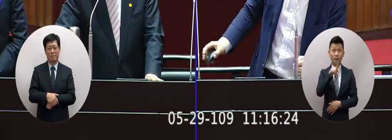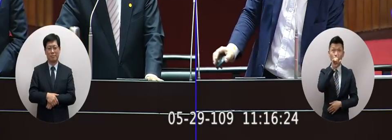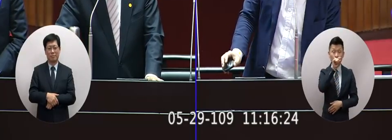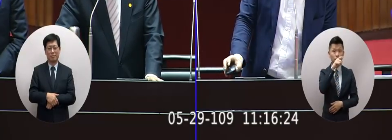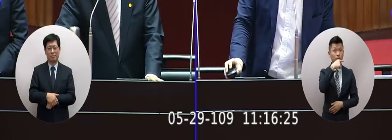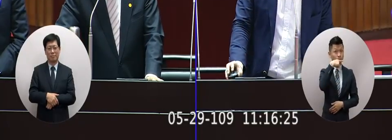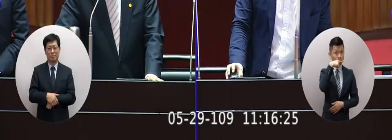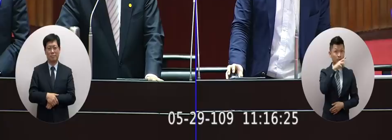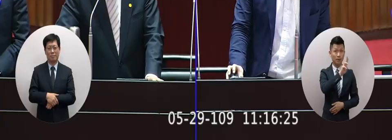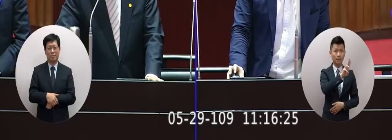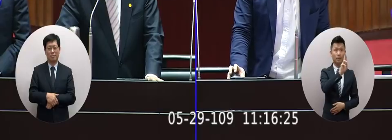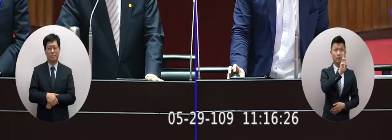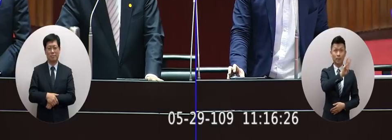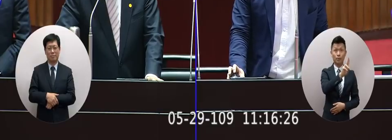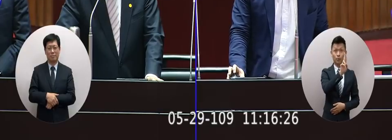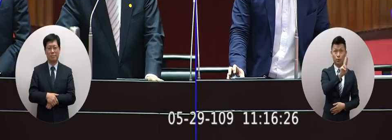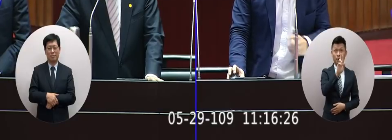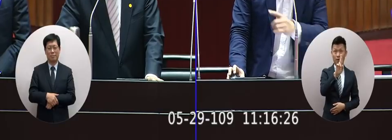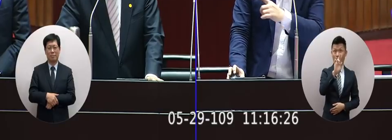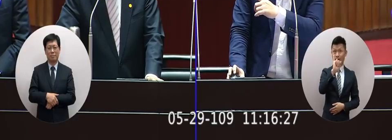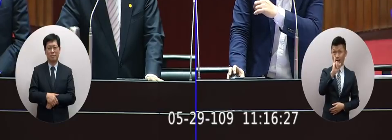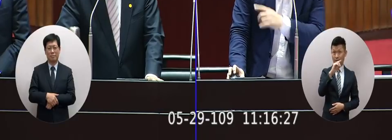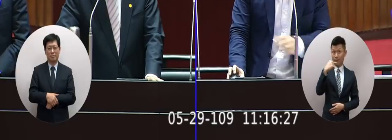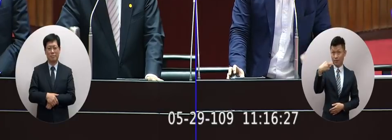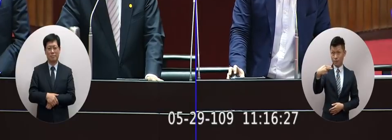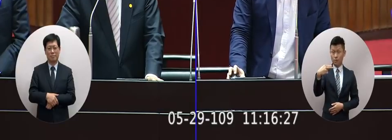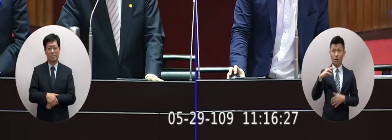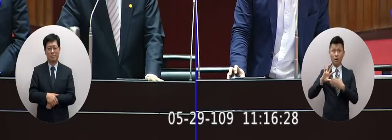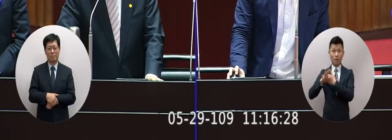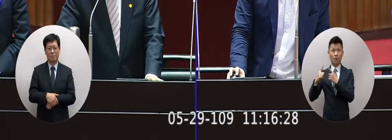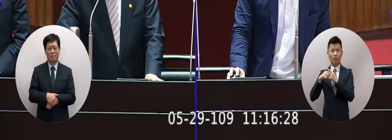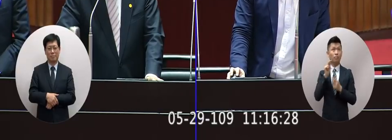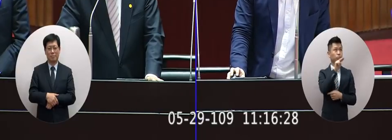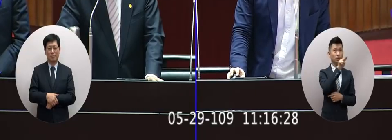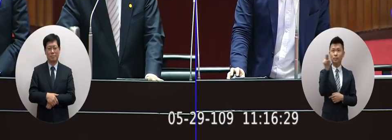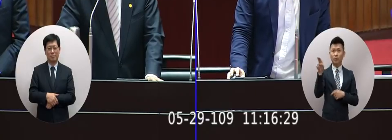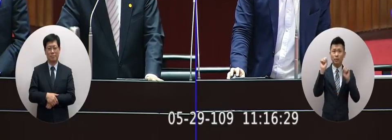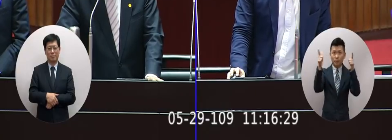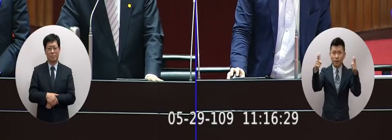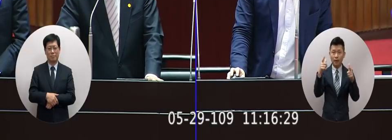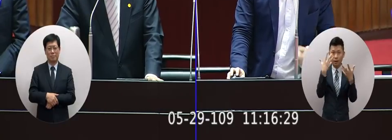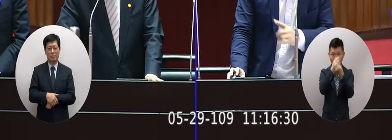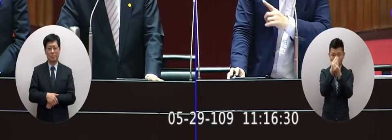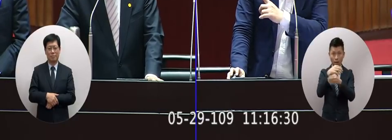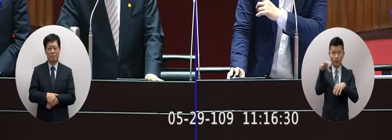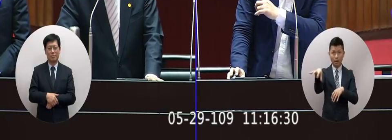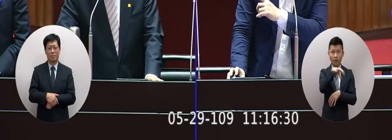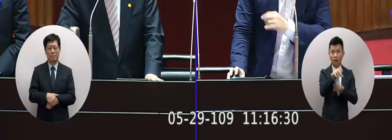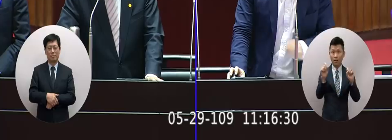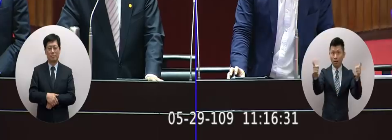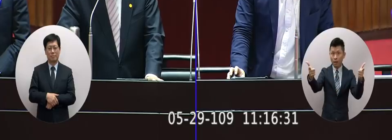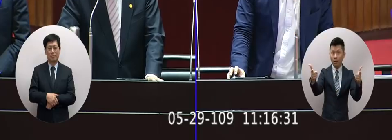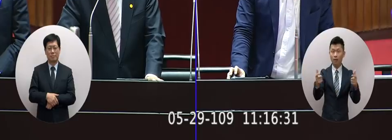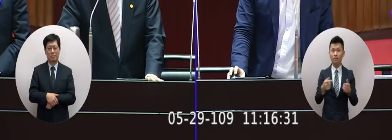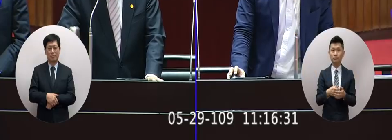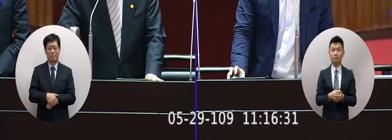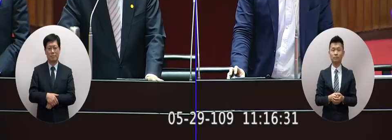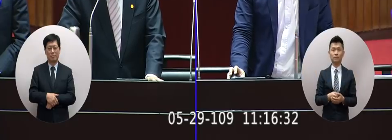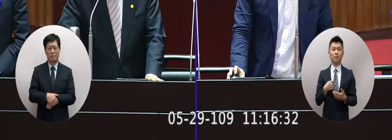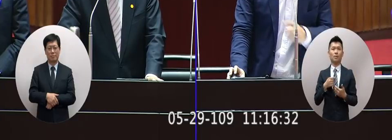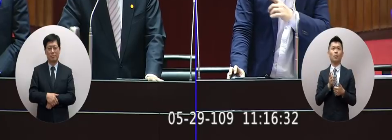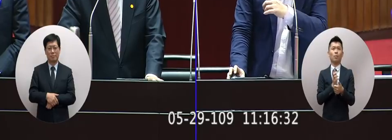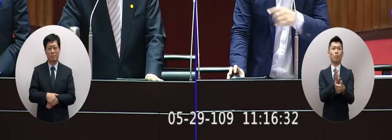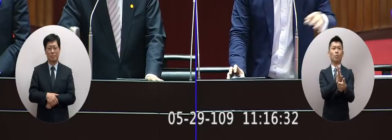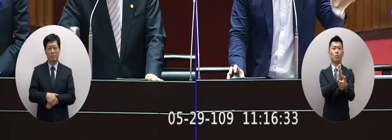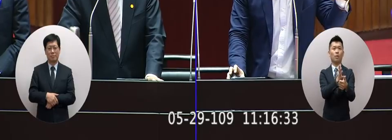个叫 W U R I H， 一个 W U R I， 外国人来当这两个无同款的所在呢。 哦， 系啦，啊， 是啦。 咱去咨询的时阵